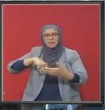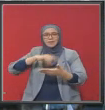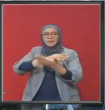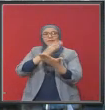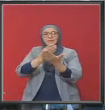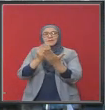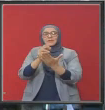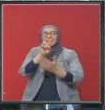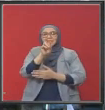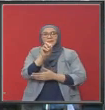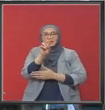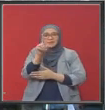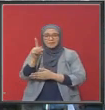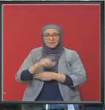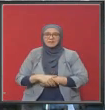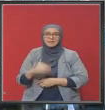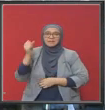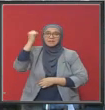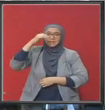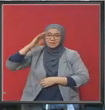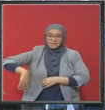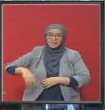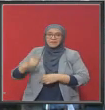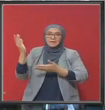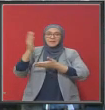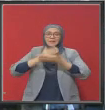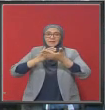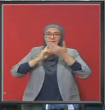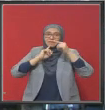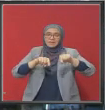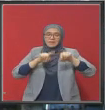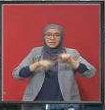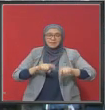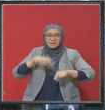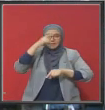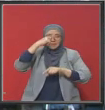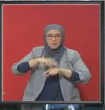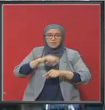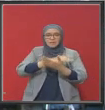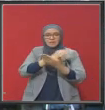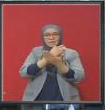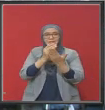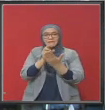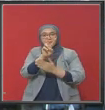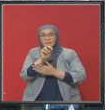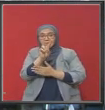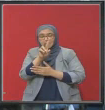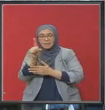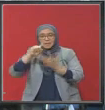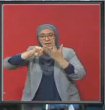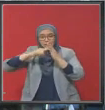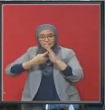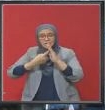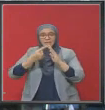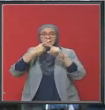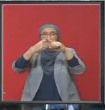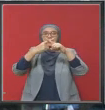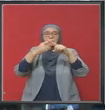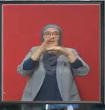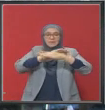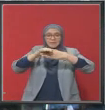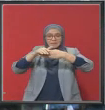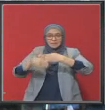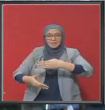banyak kelulusan kepada ipts untuk melaksanakan fungsi Jalan Berdasarkan pengalaman yang dikenali sebagai